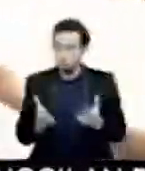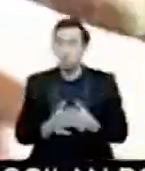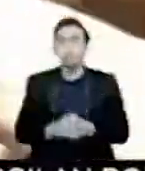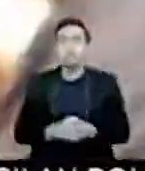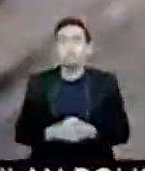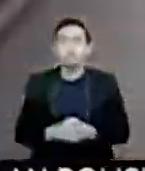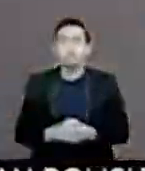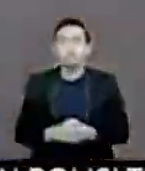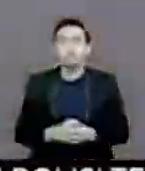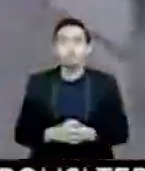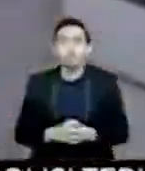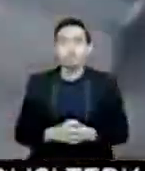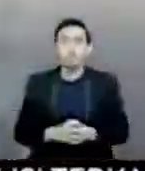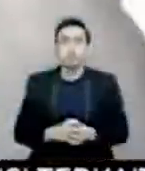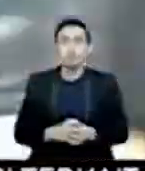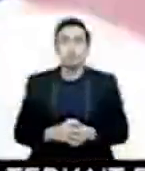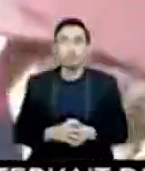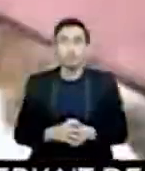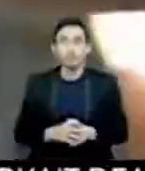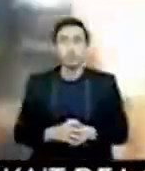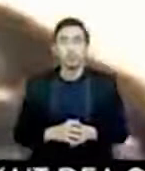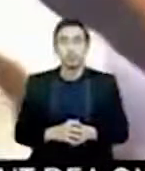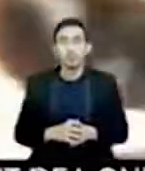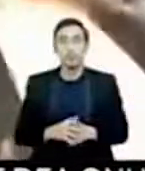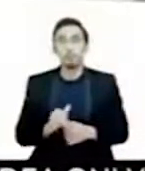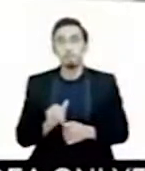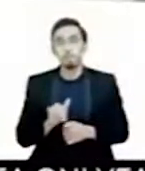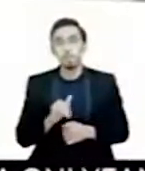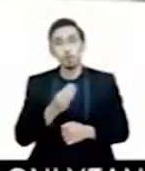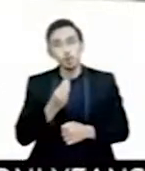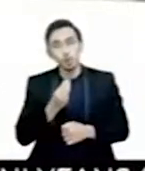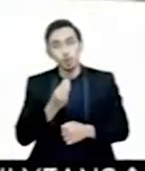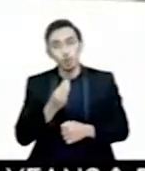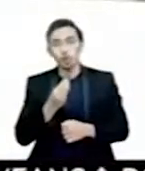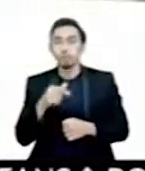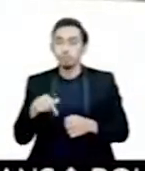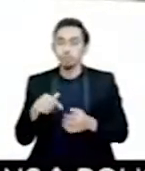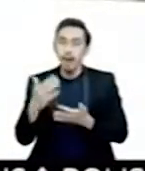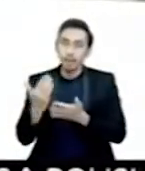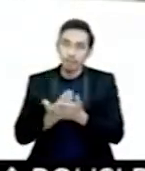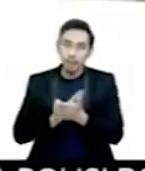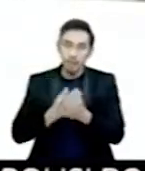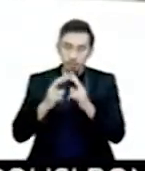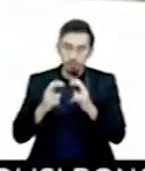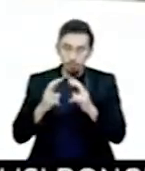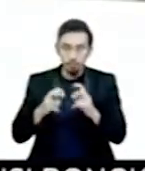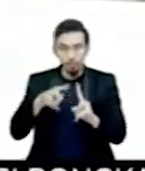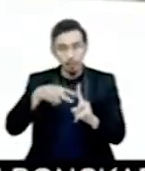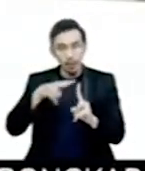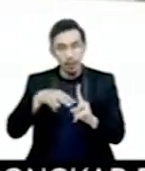dijual belikan oleh Dea OnlyFans. Kita sama-sama menunggu terkait bagaimana hasil dari pemeriksaan Polda Metro Jaya pada hari